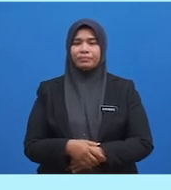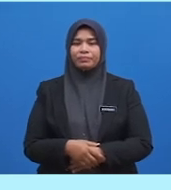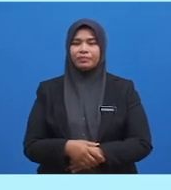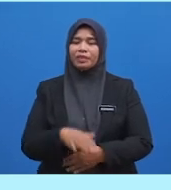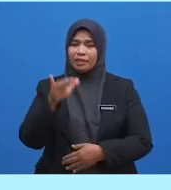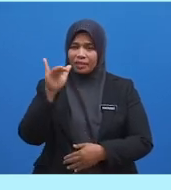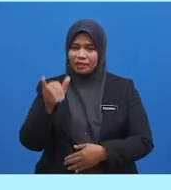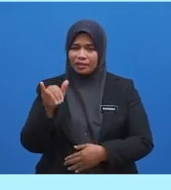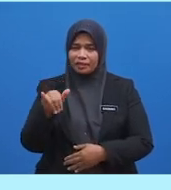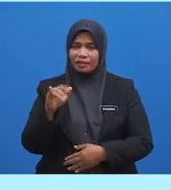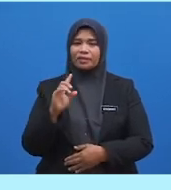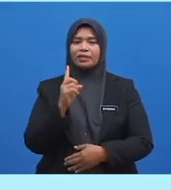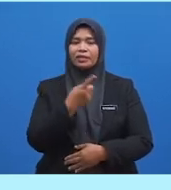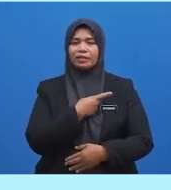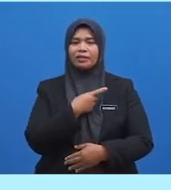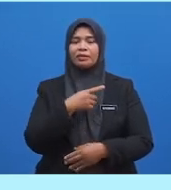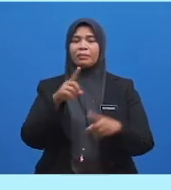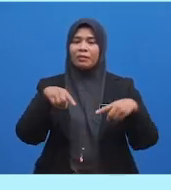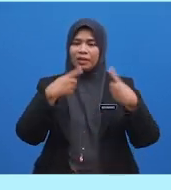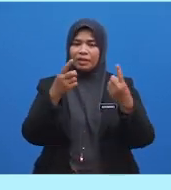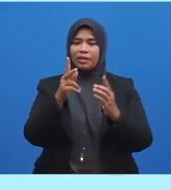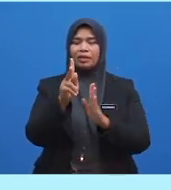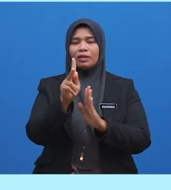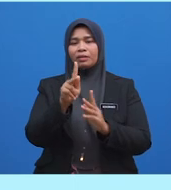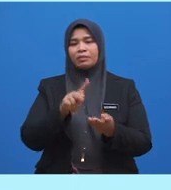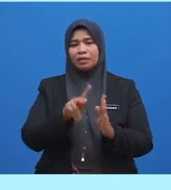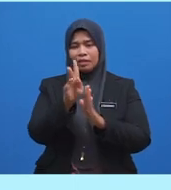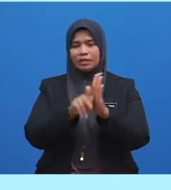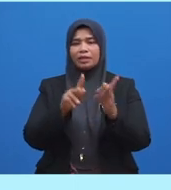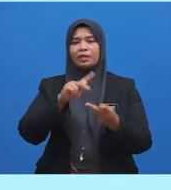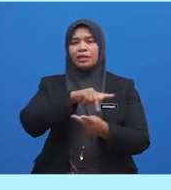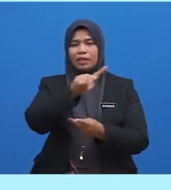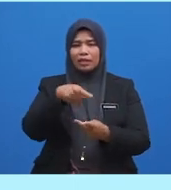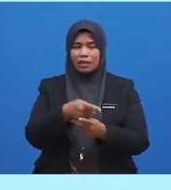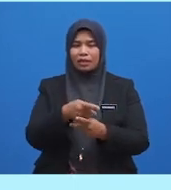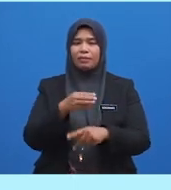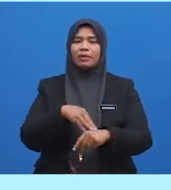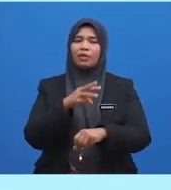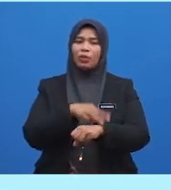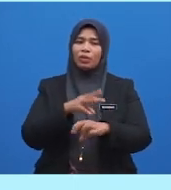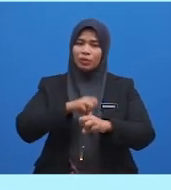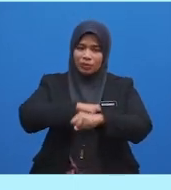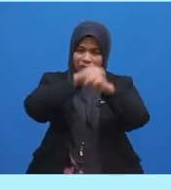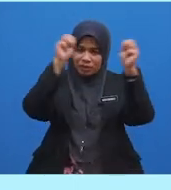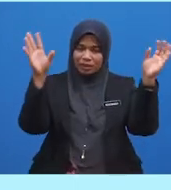Yes kita pergi bagai lah pada waktu siang